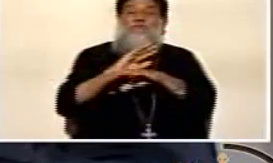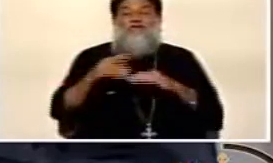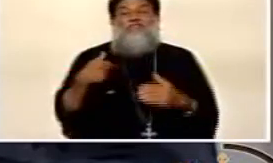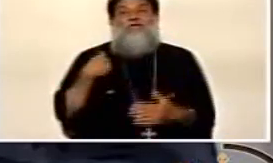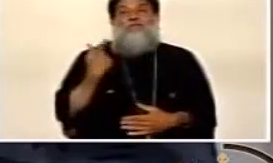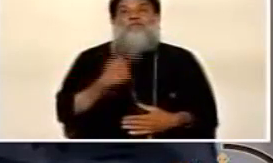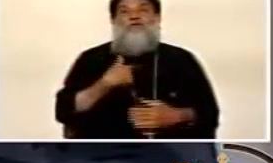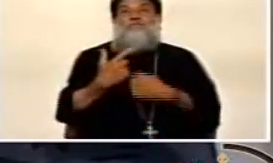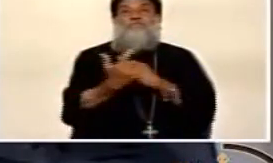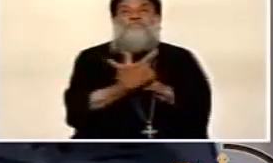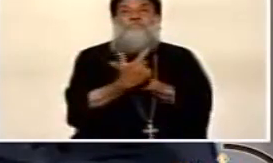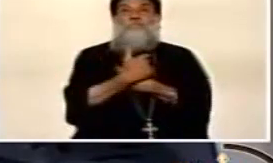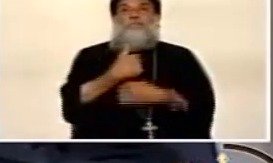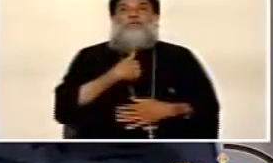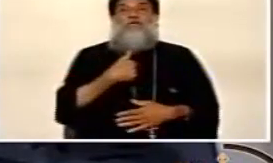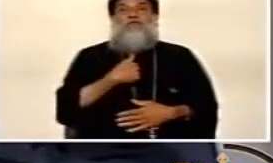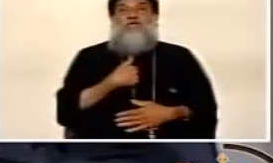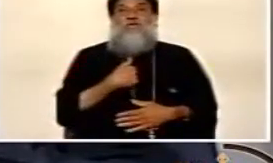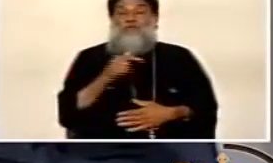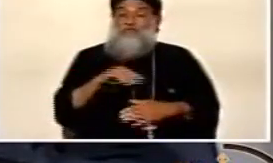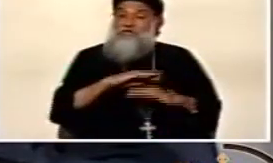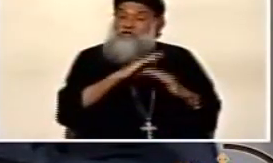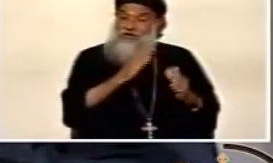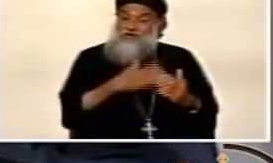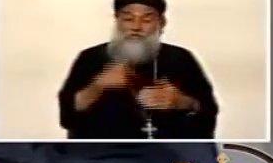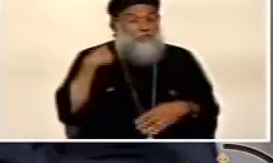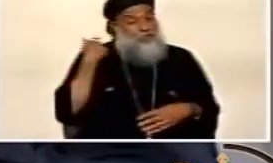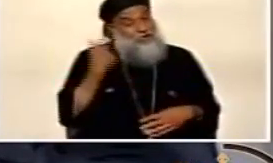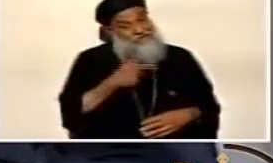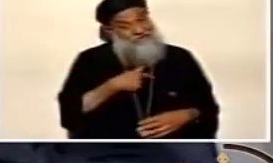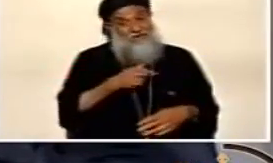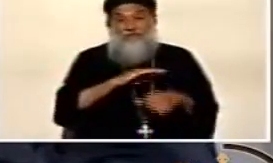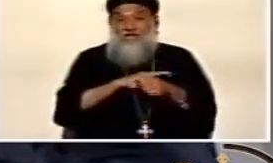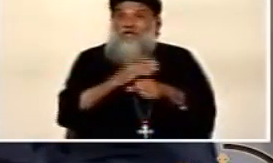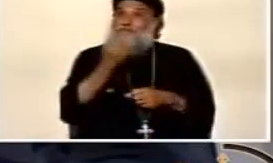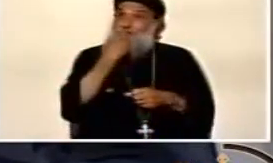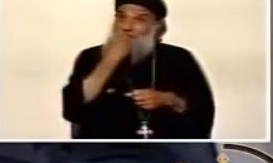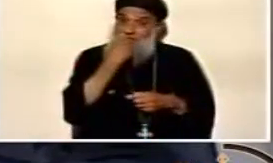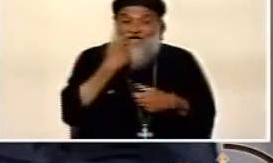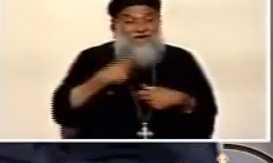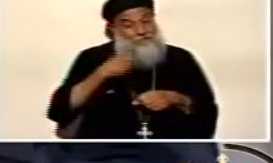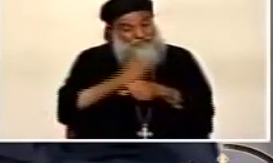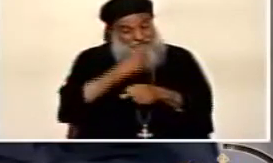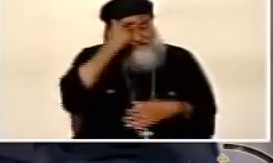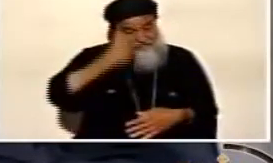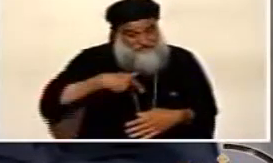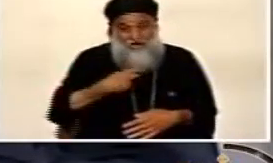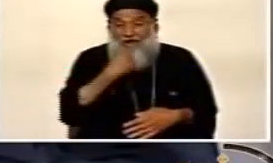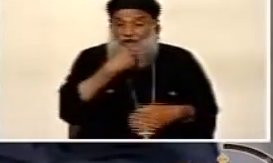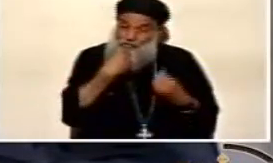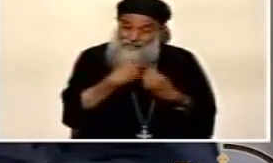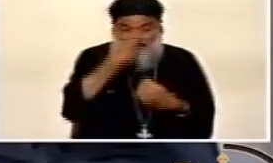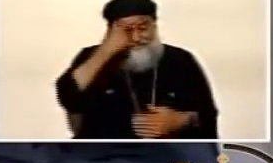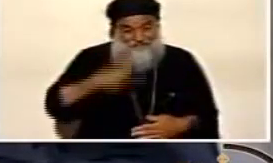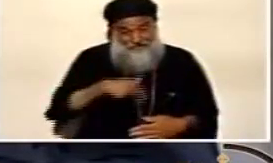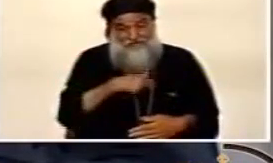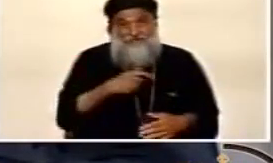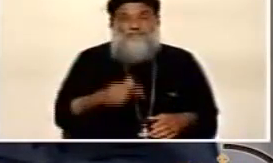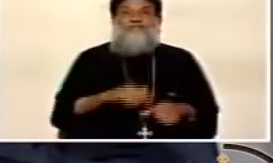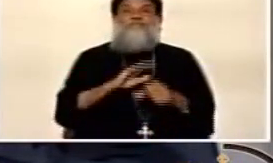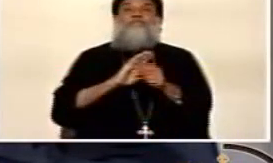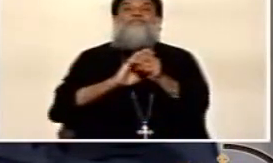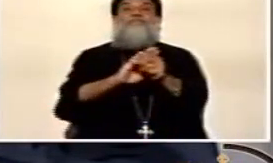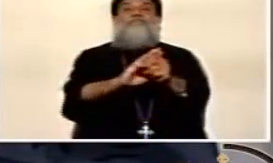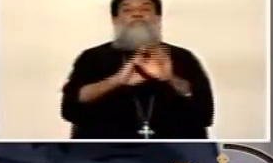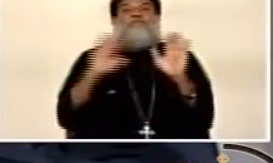ألستم تعلمون أن الذين يعملون في الأشياء المقدسة من الهيكل يأكلون؟ الذين يلازمون المذبح